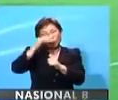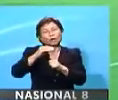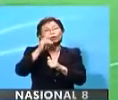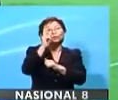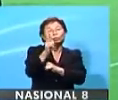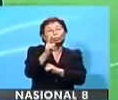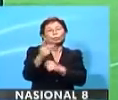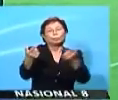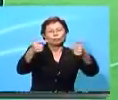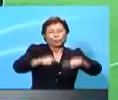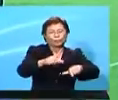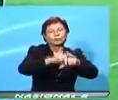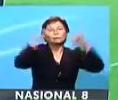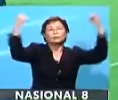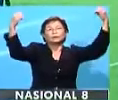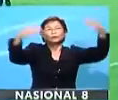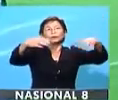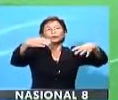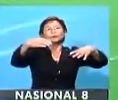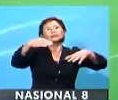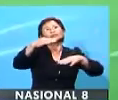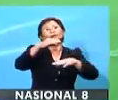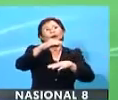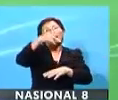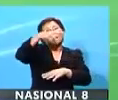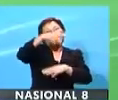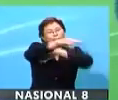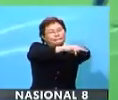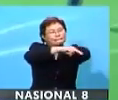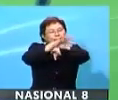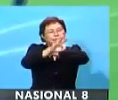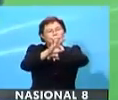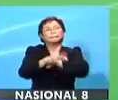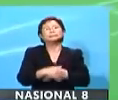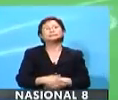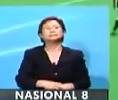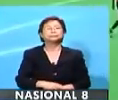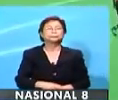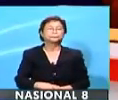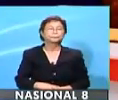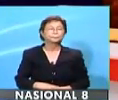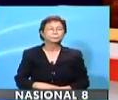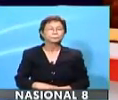2 berlangsung di Stadium Tuanku Abdul Rahman Paroi Seremban.